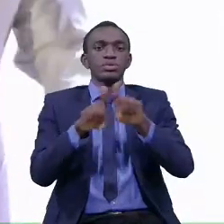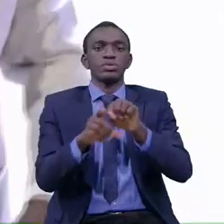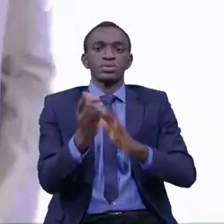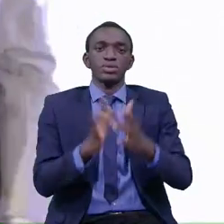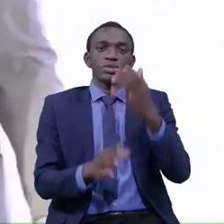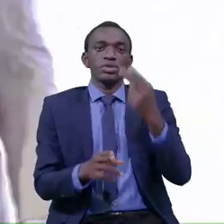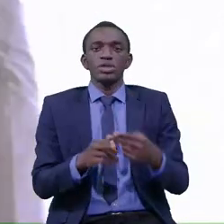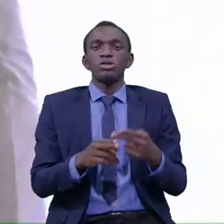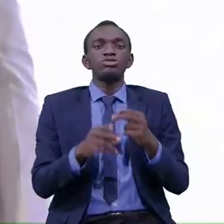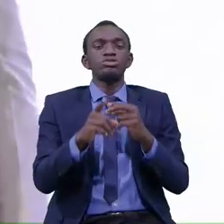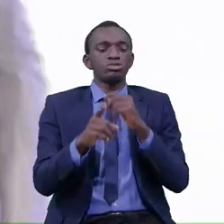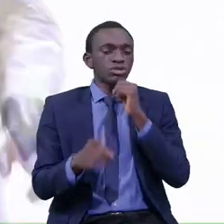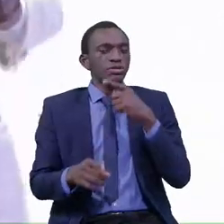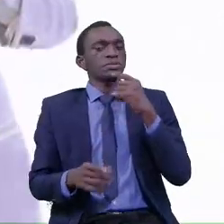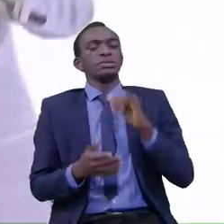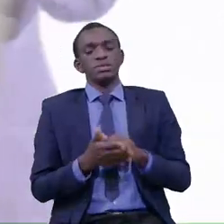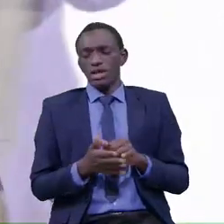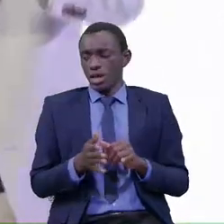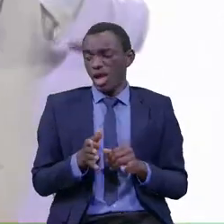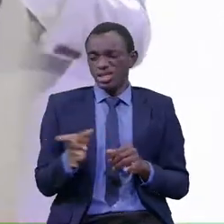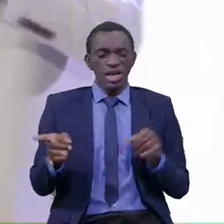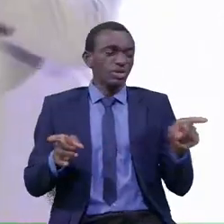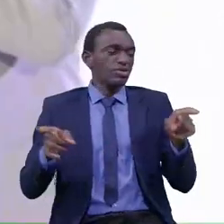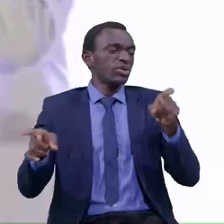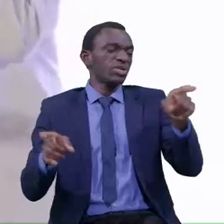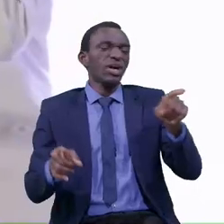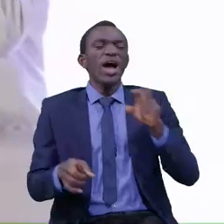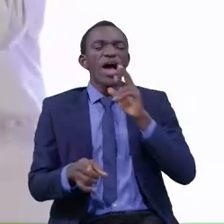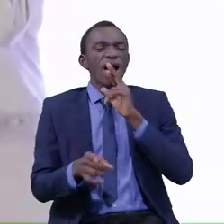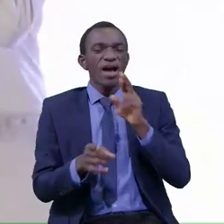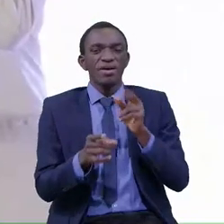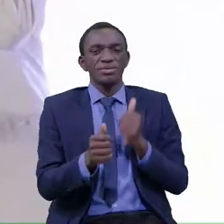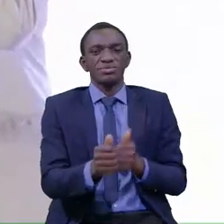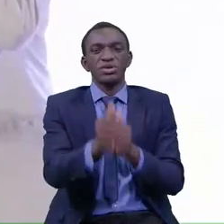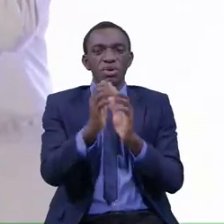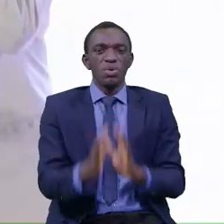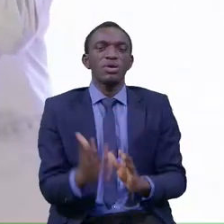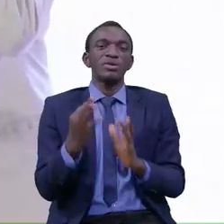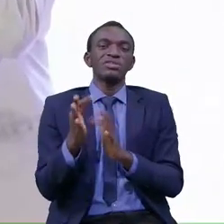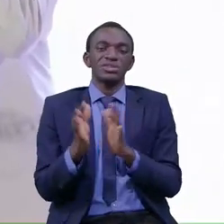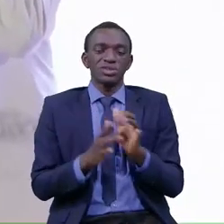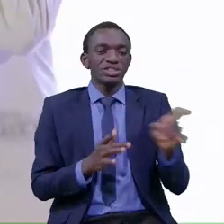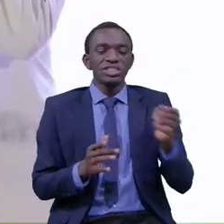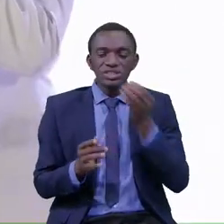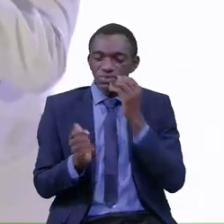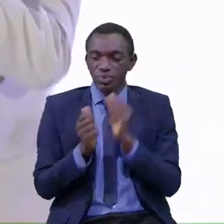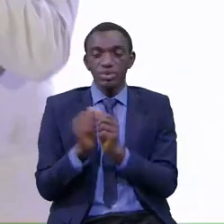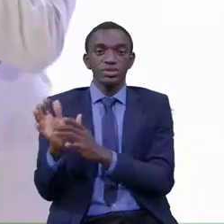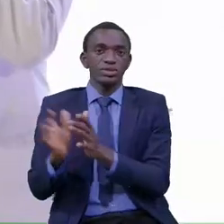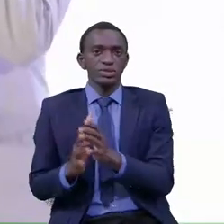les apôtres, ce sont les gens qui ont mangé ou vécu avec Jésus. De même, la grâce de